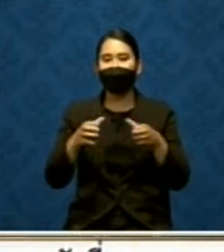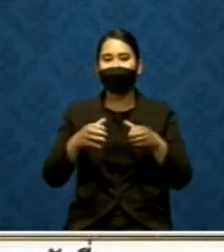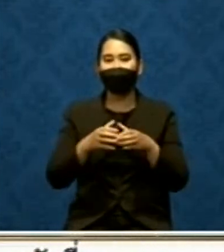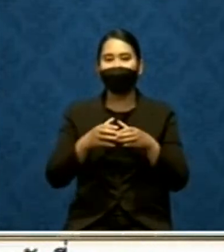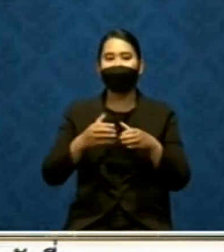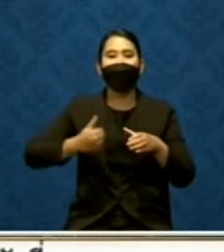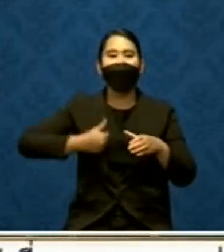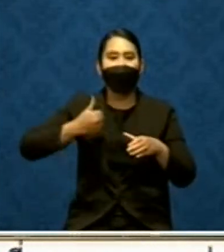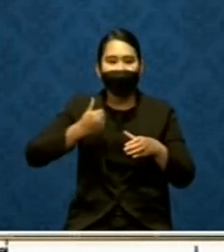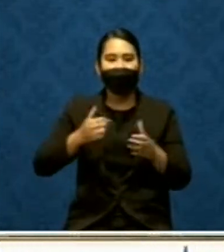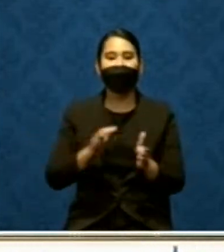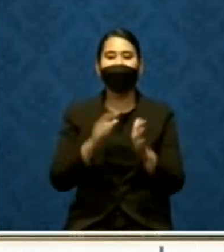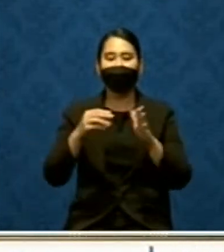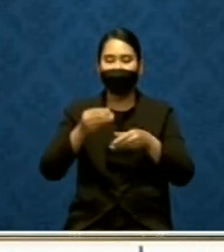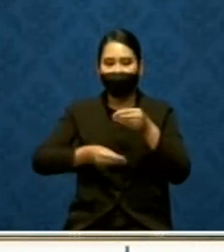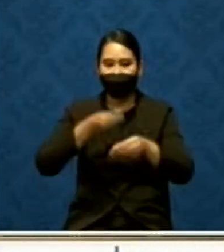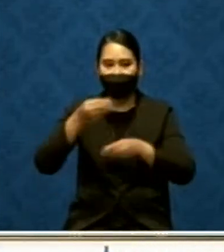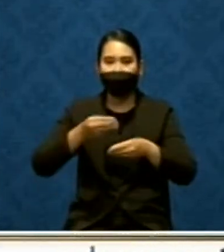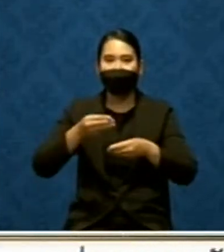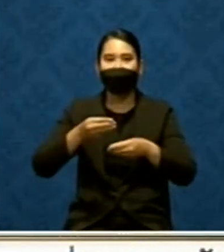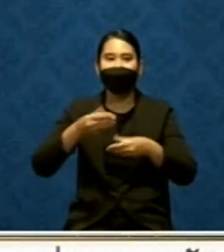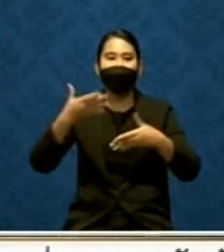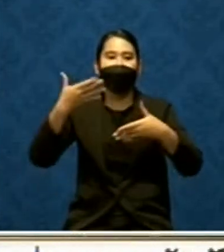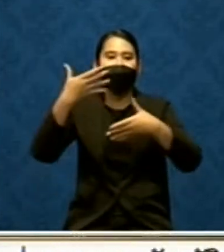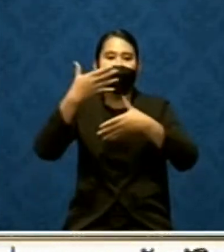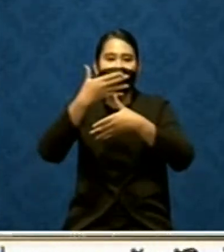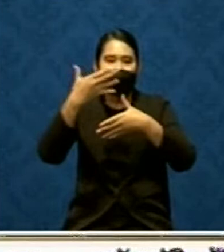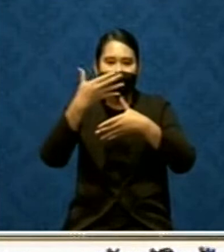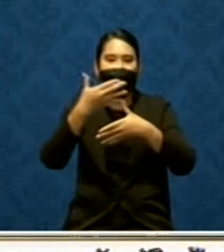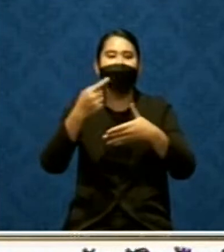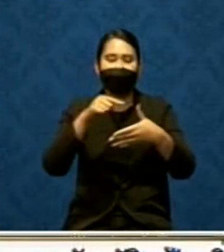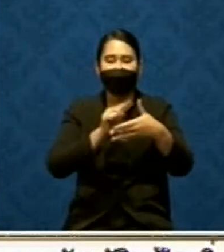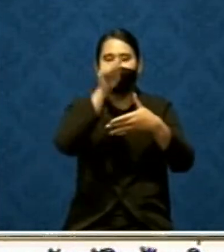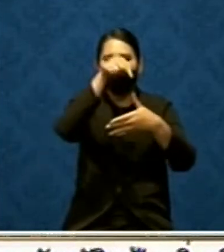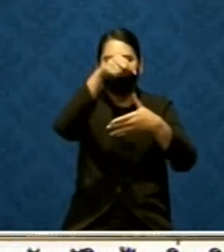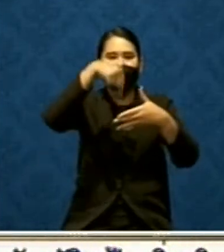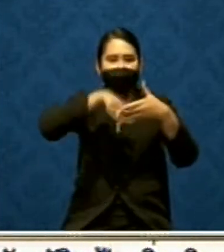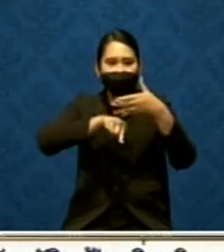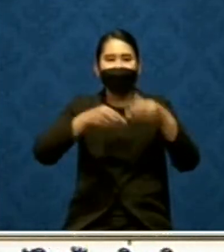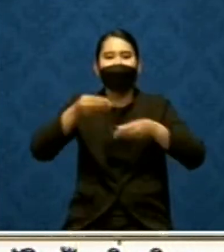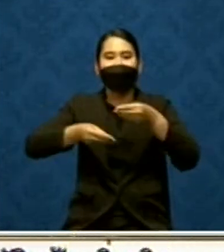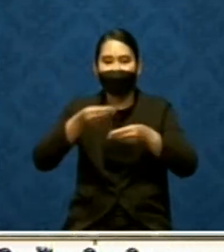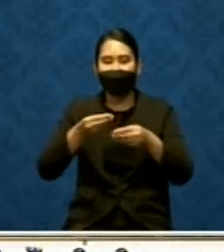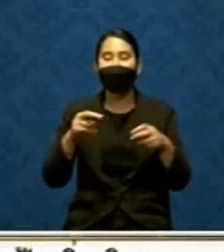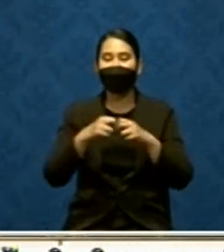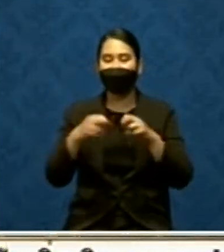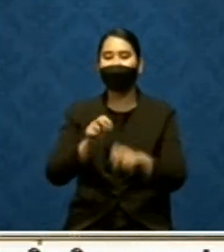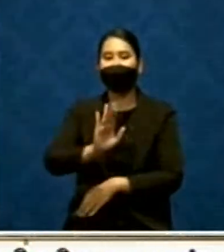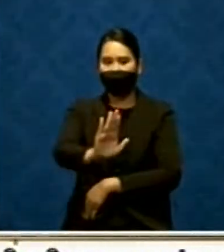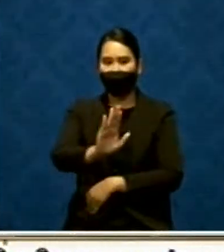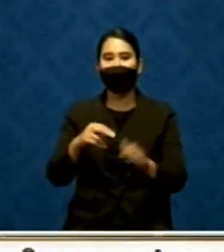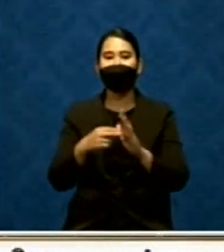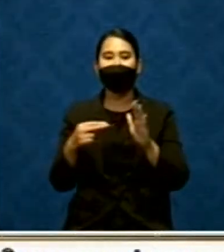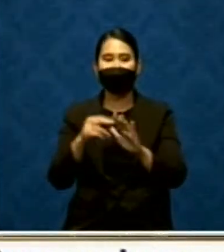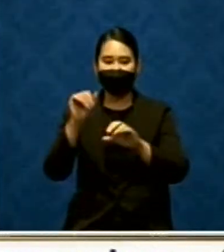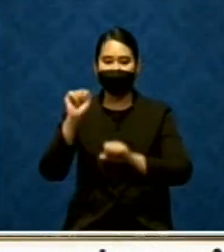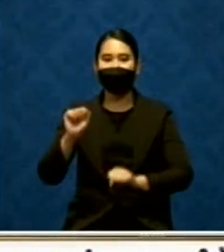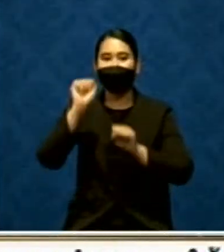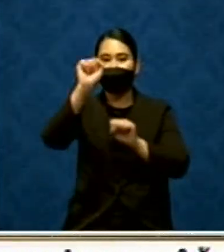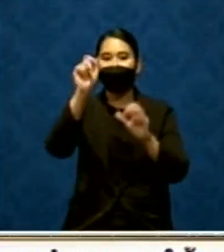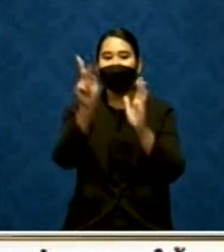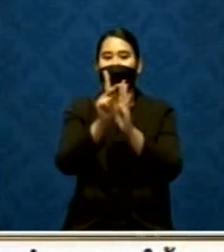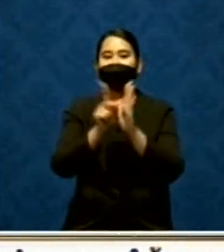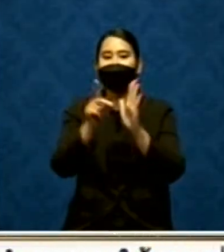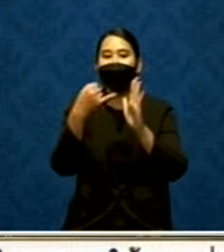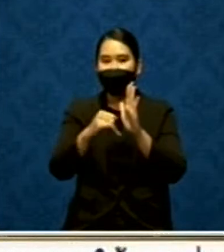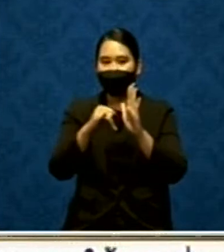ไปอเมริกาเหนือบ้างเข้าไปในอเมริกาบ้างนี่คือสภาพปัญหาของเขาเขาจึงประกาศสิ่งที่มันผิดกฎหมาย